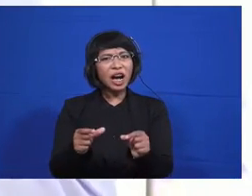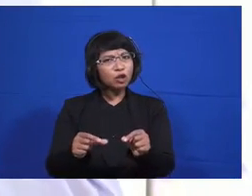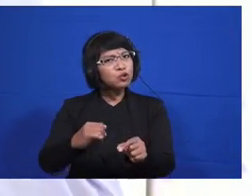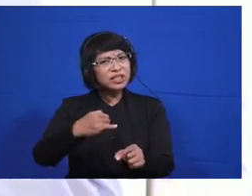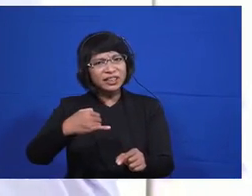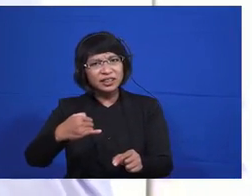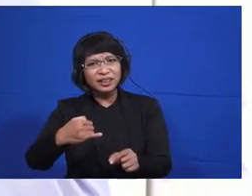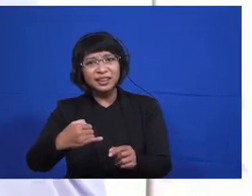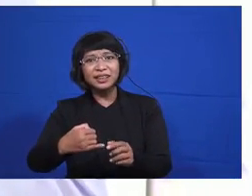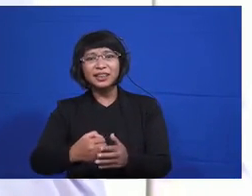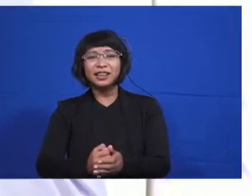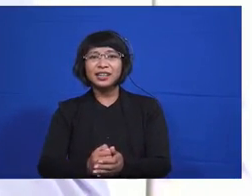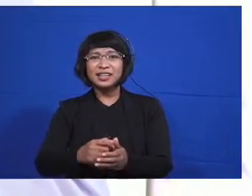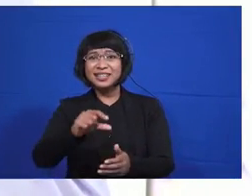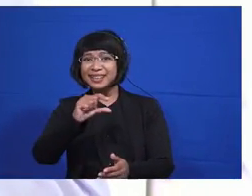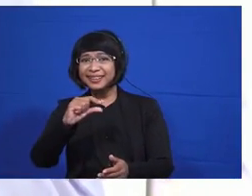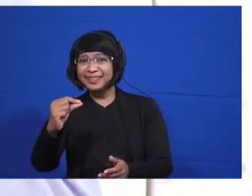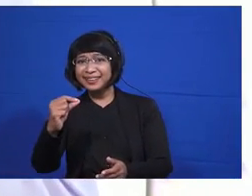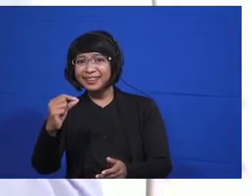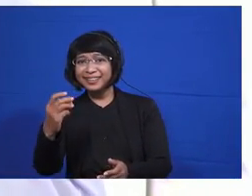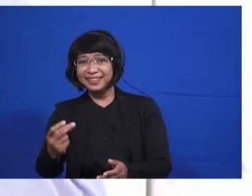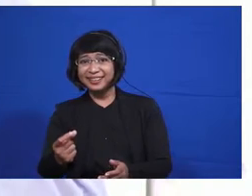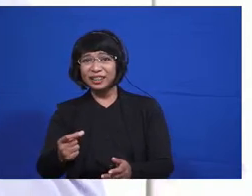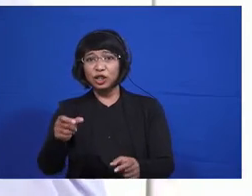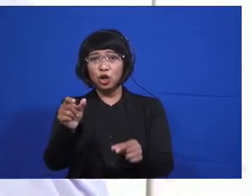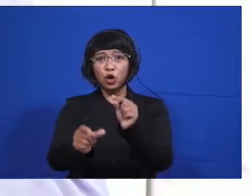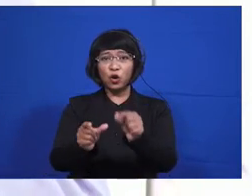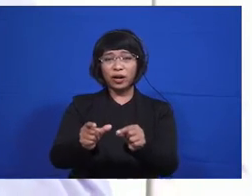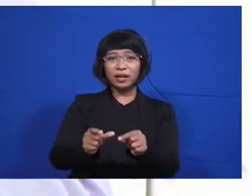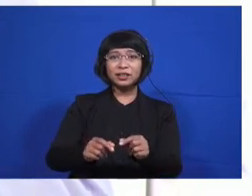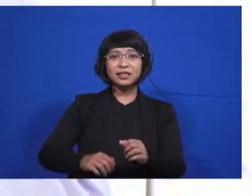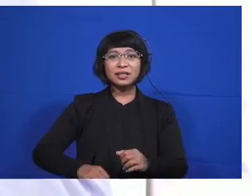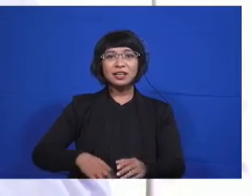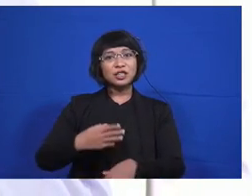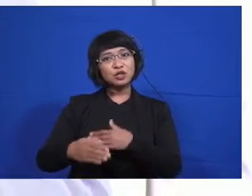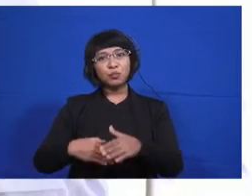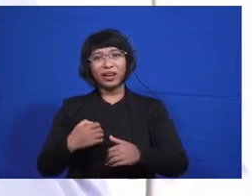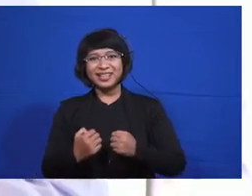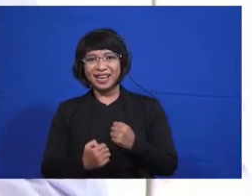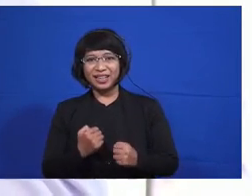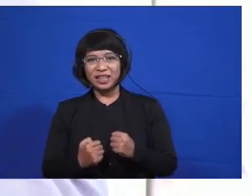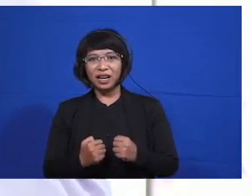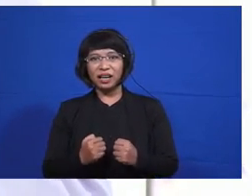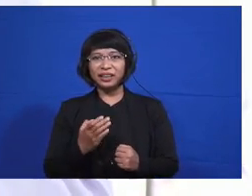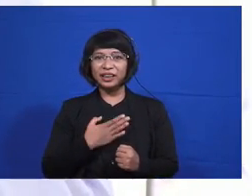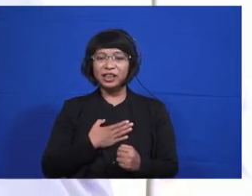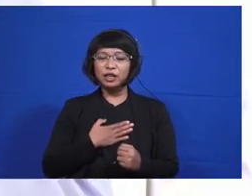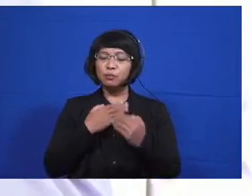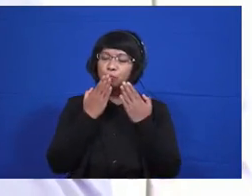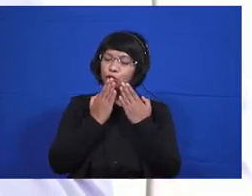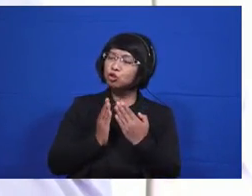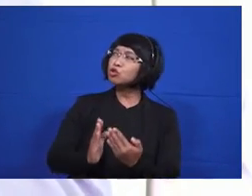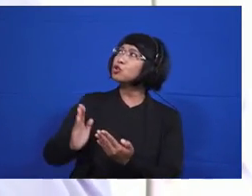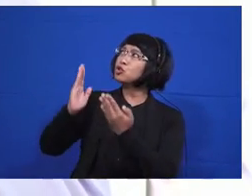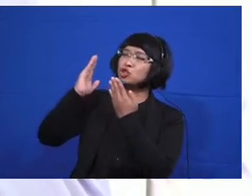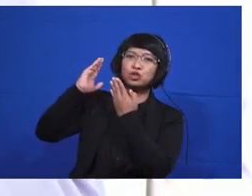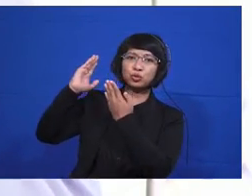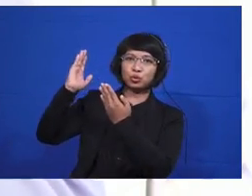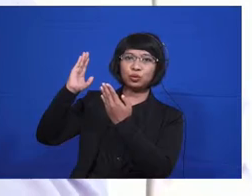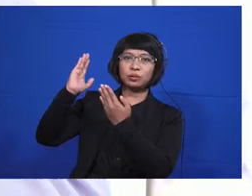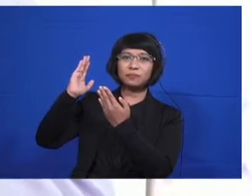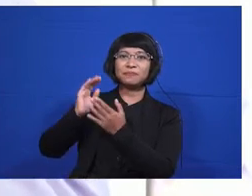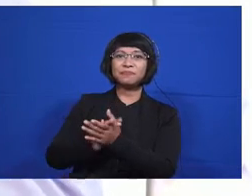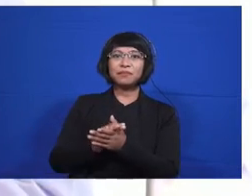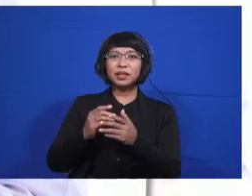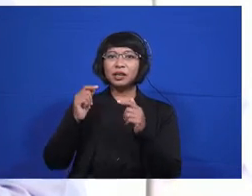tapi yang pasti saya merasakan bahwa apapun yang saya kerjakan itu adalah rasa syukur. Maka itu saya rasakan bahwa ini adalah roh